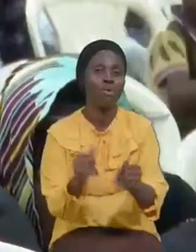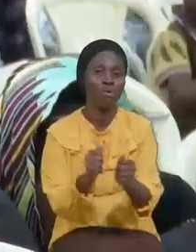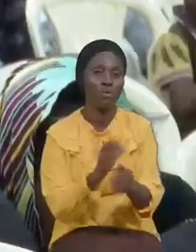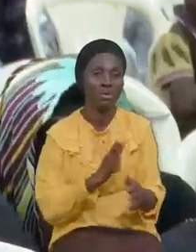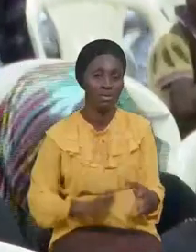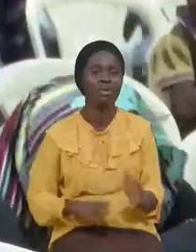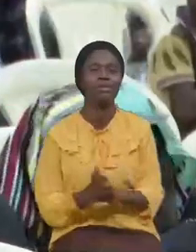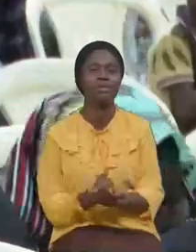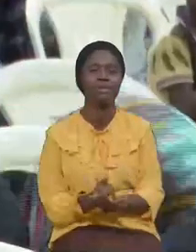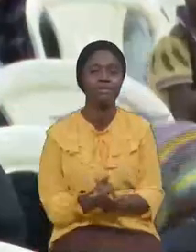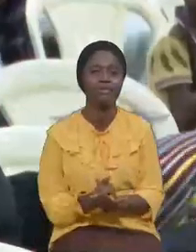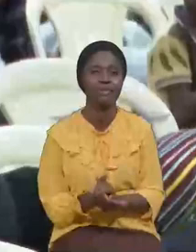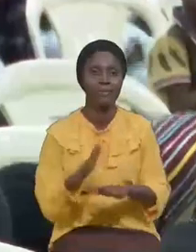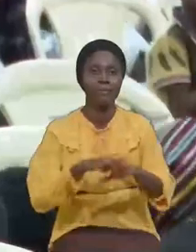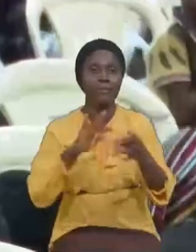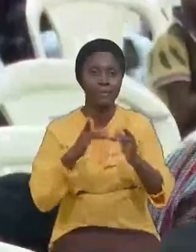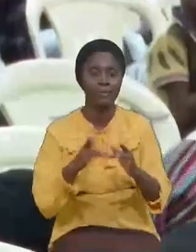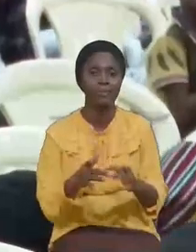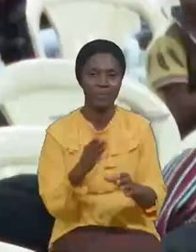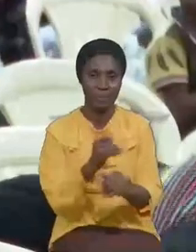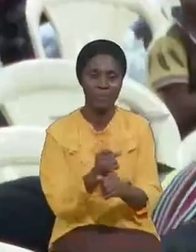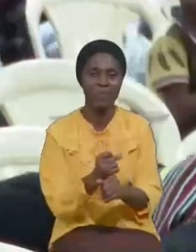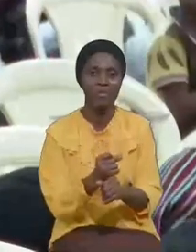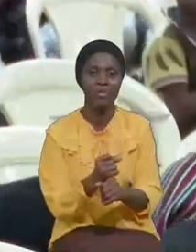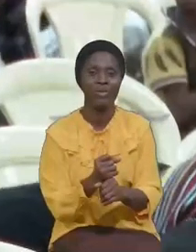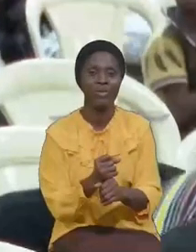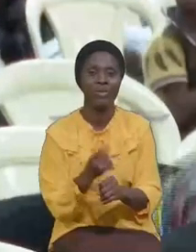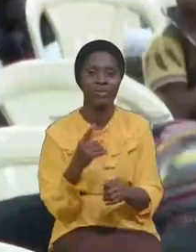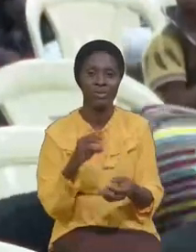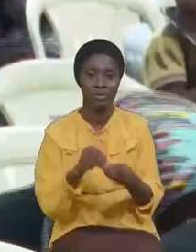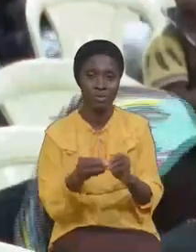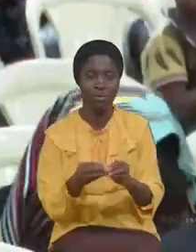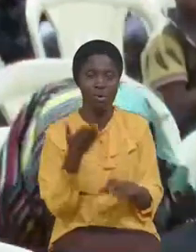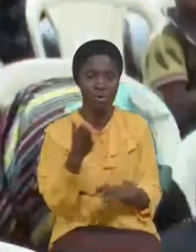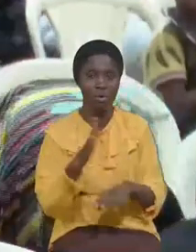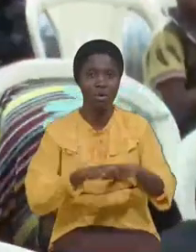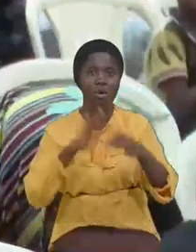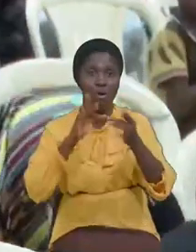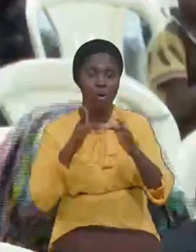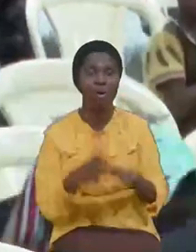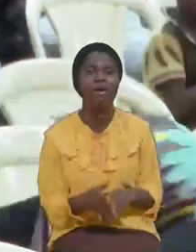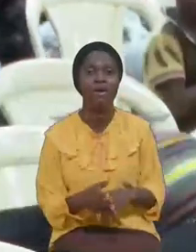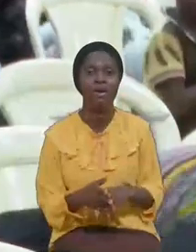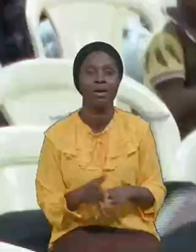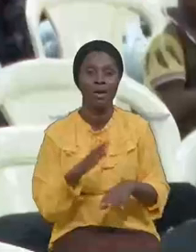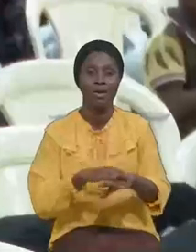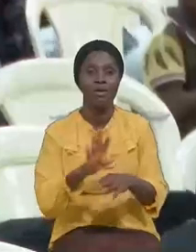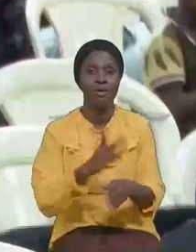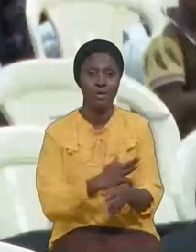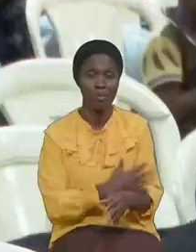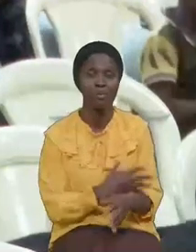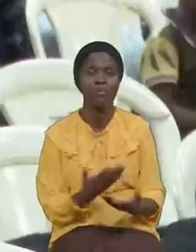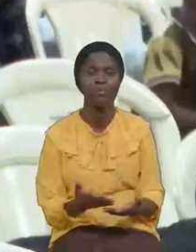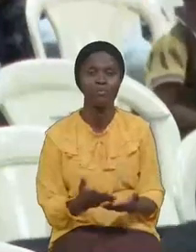minutieusement la fiche là et soumettez ça en ligne là-bas afin que